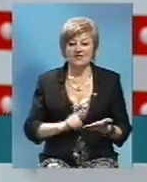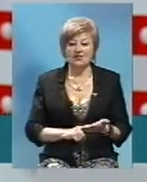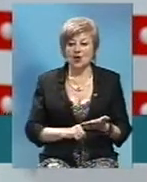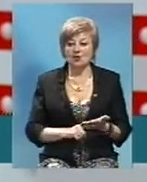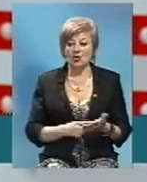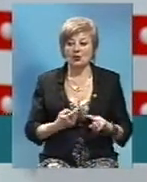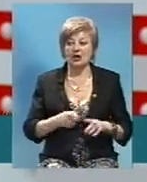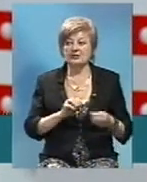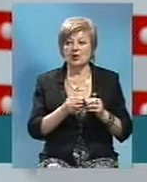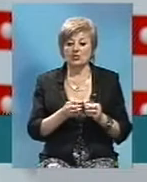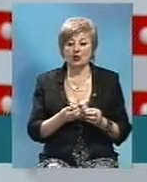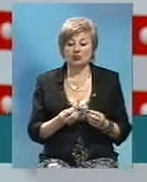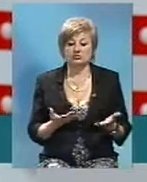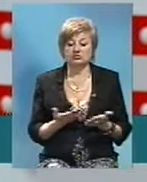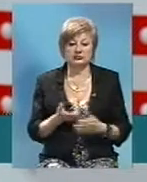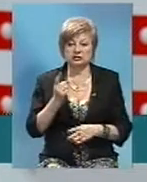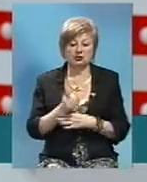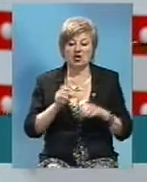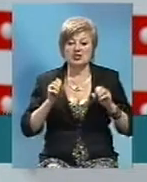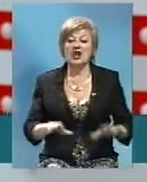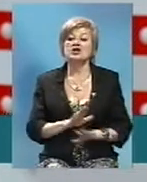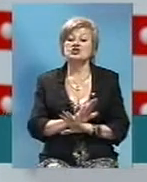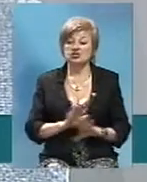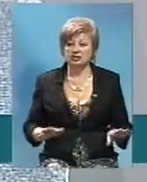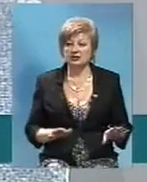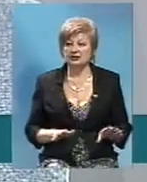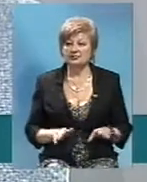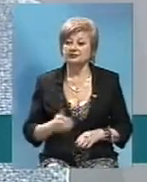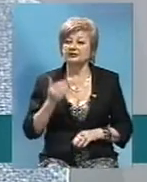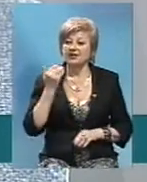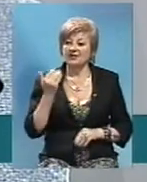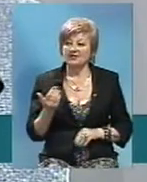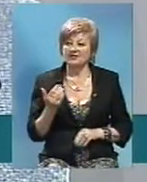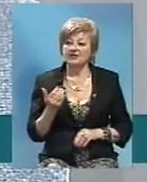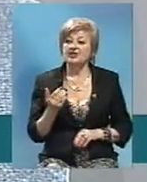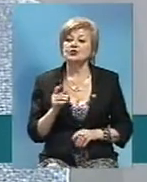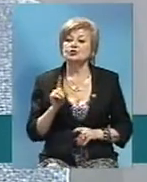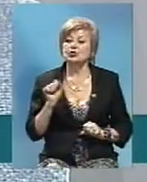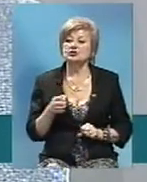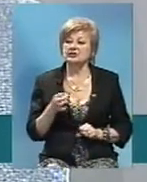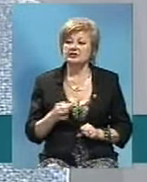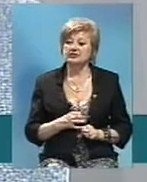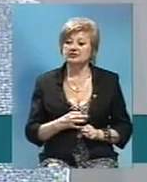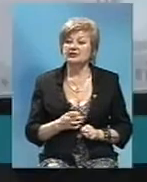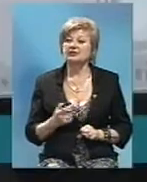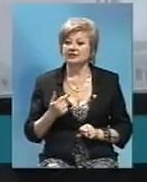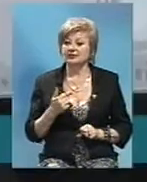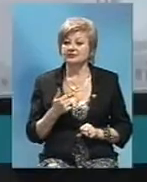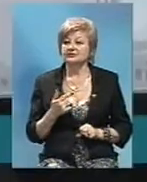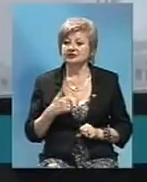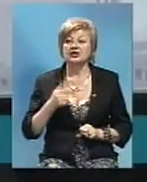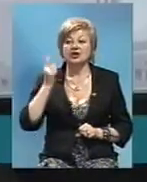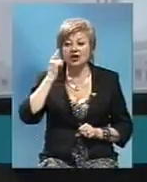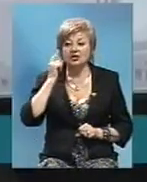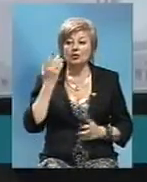з тих проблем прийняття цієї заборони не вирішує. Владиславе, у вас альтернативна думка? Ну, я думаю, озвучте що, її, будь да, ласка. Я